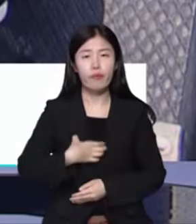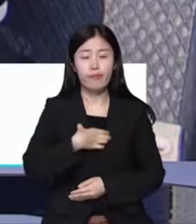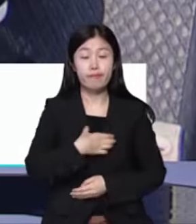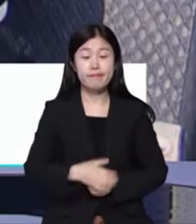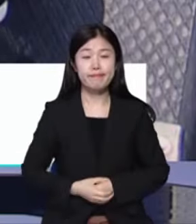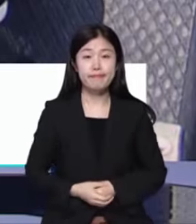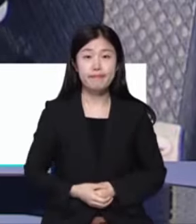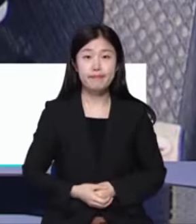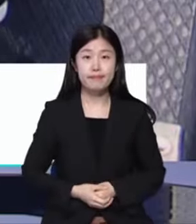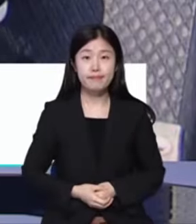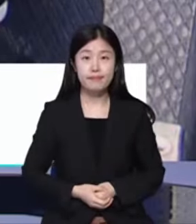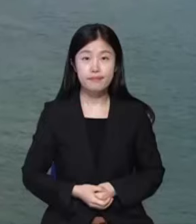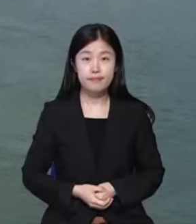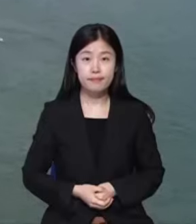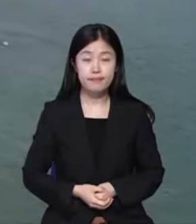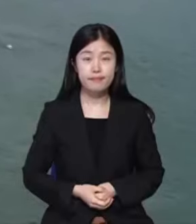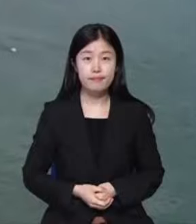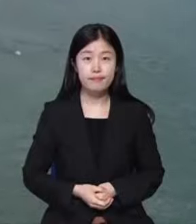보도입니다.